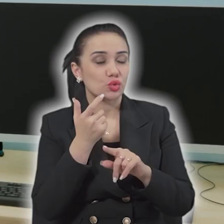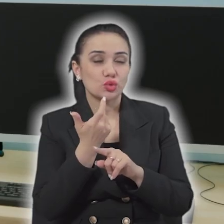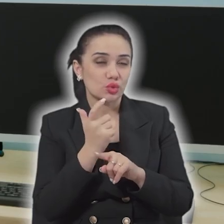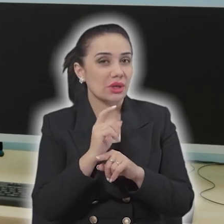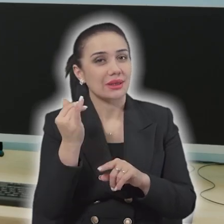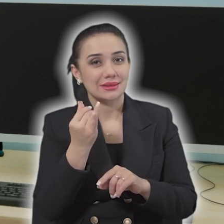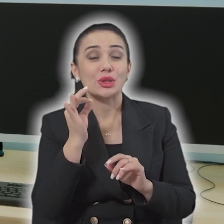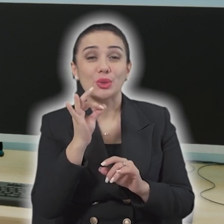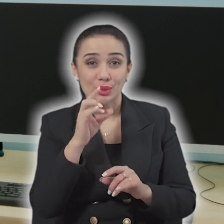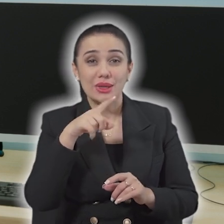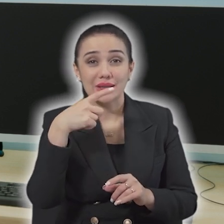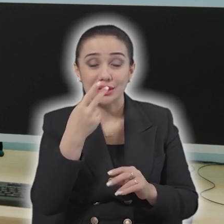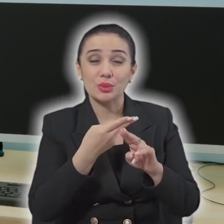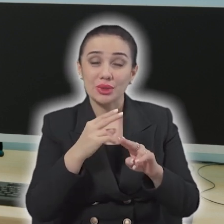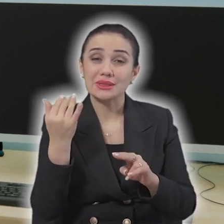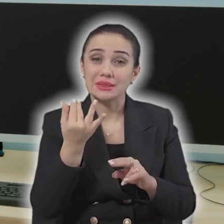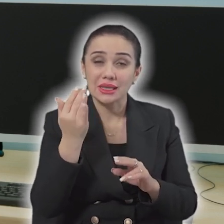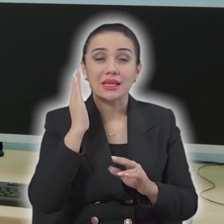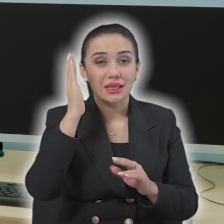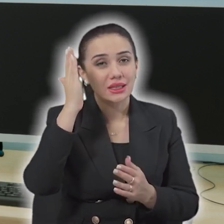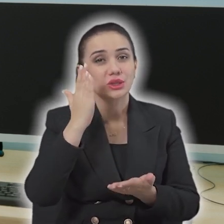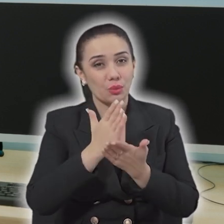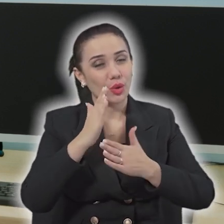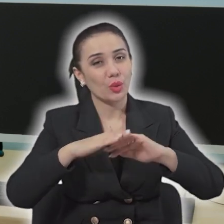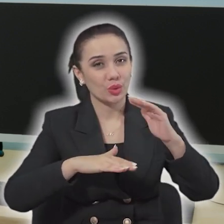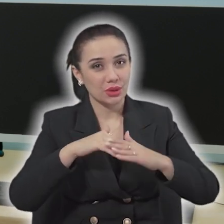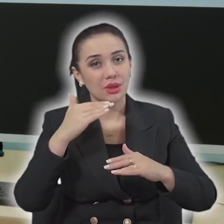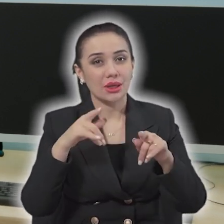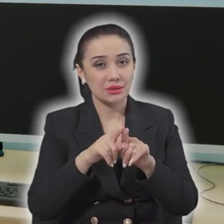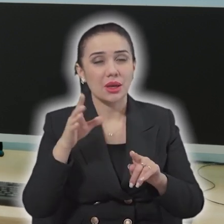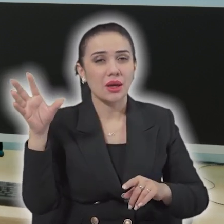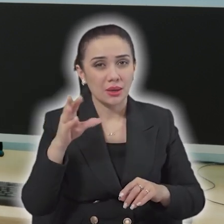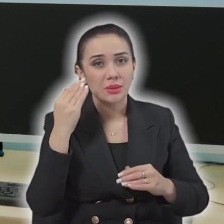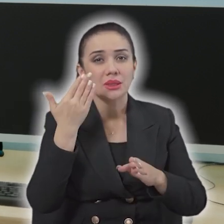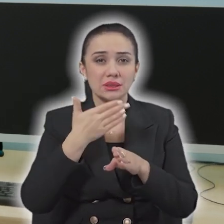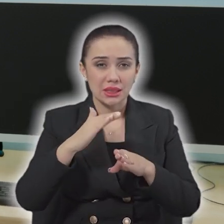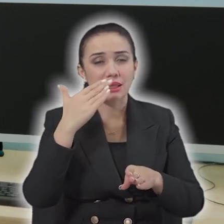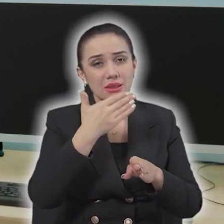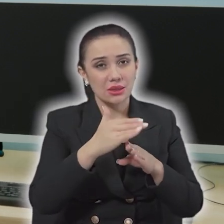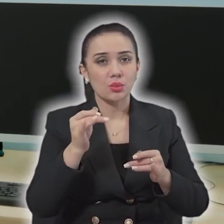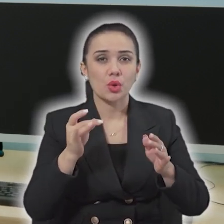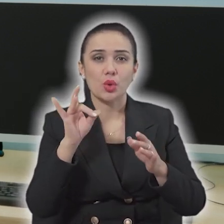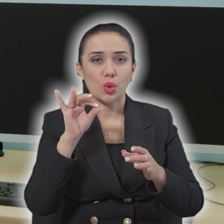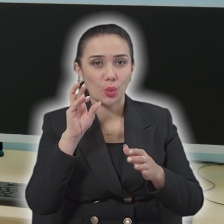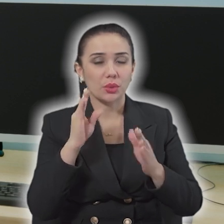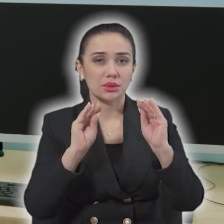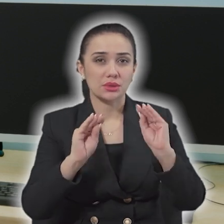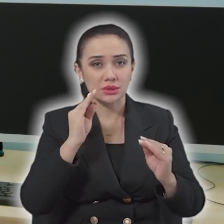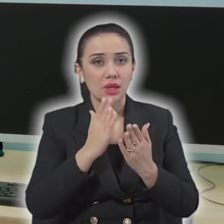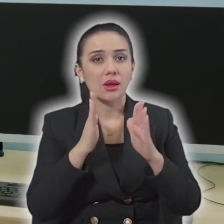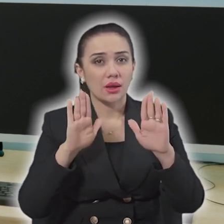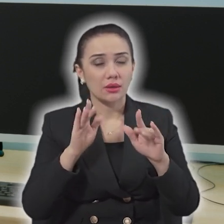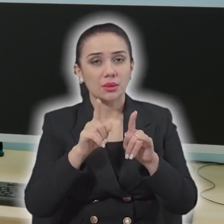qiziq. To'g'ri aytasan. Bu juda qiziqarli va kelajagi bor hunarlardan. Hozir hamma joylar sekin-astalik bilan